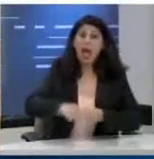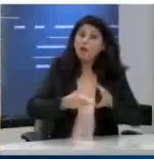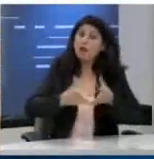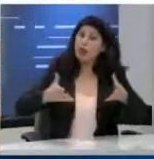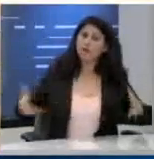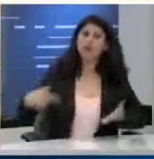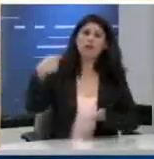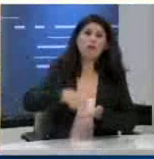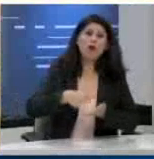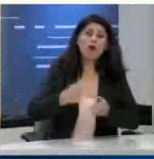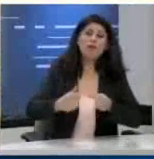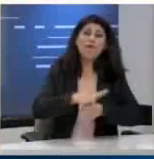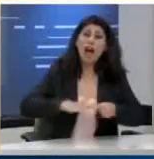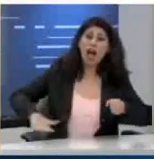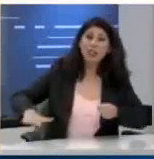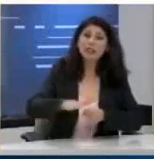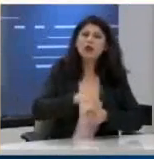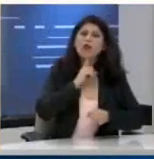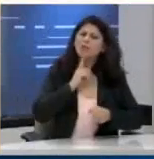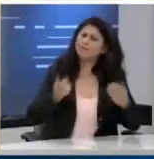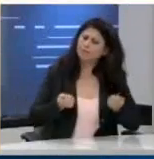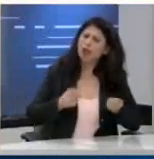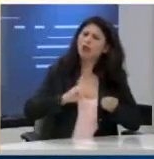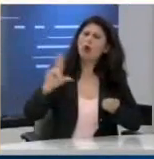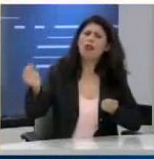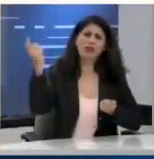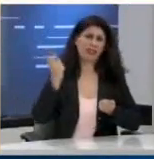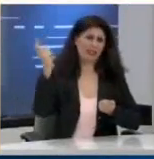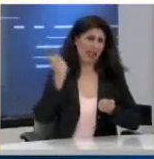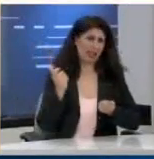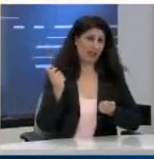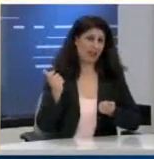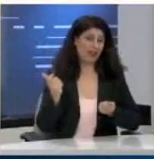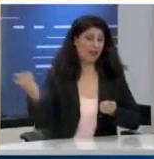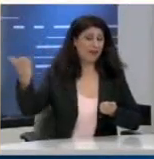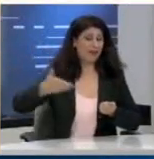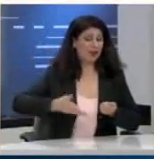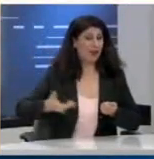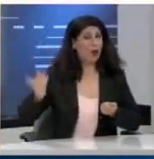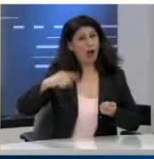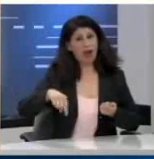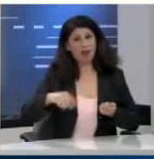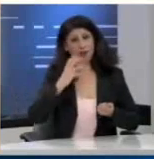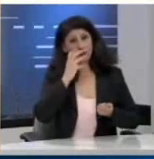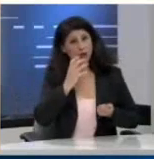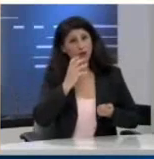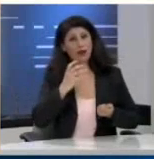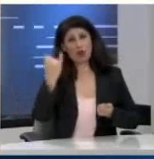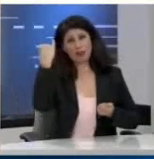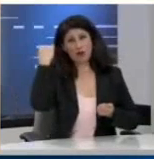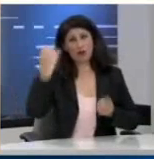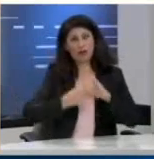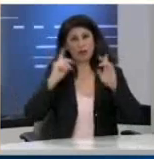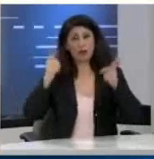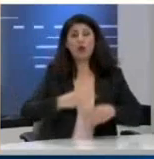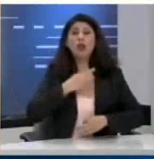της φορολογικής βάσης, όπως κάνατε και με τις συντάξεις, που ήρθε ο άλλος αντιπρόεδρός σας, ο σοβαρός, ο κ. Χατζηδάκης,